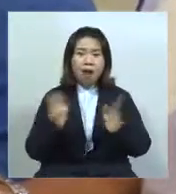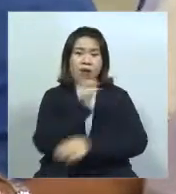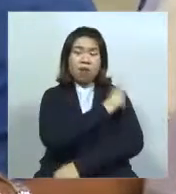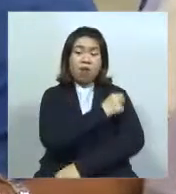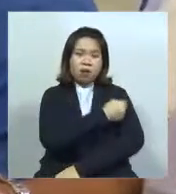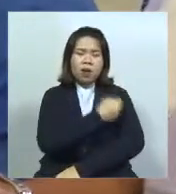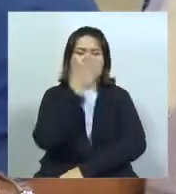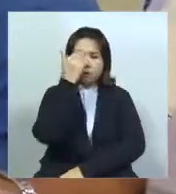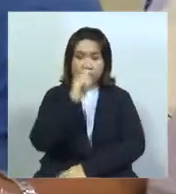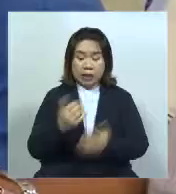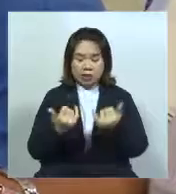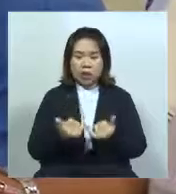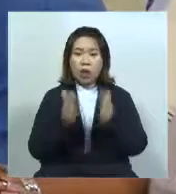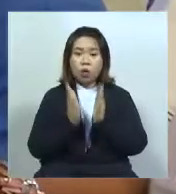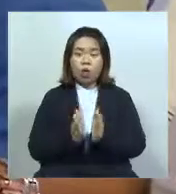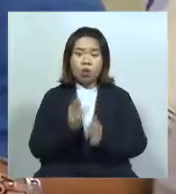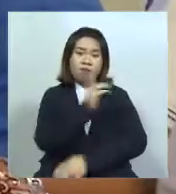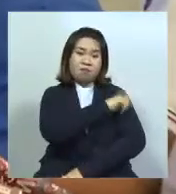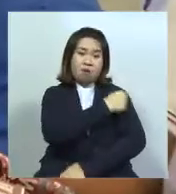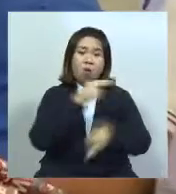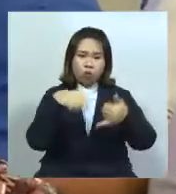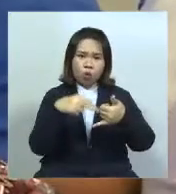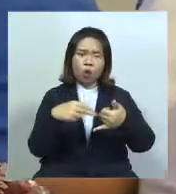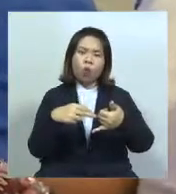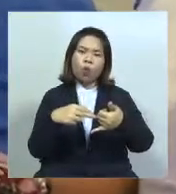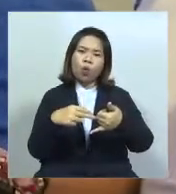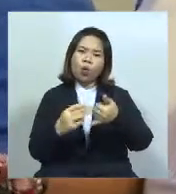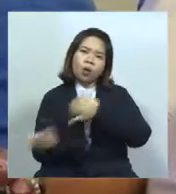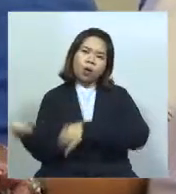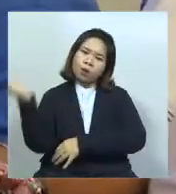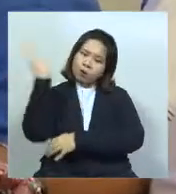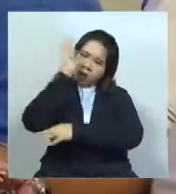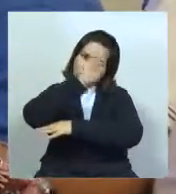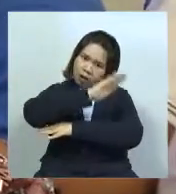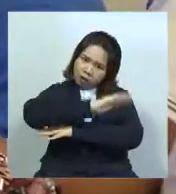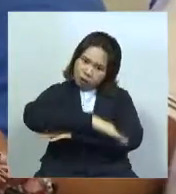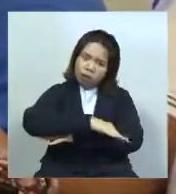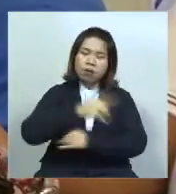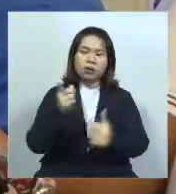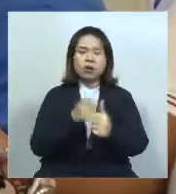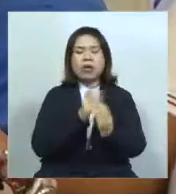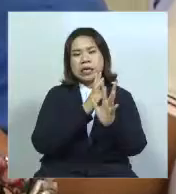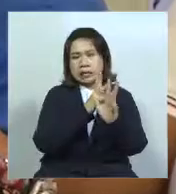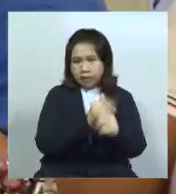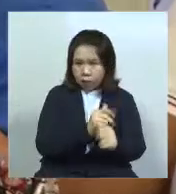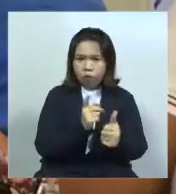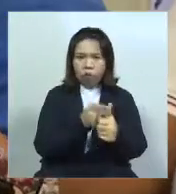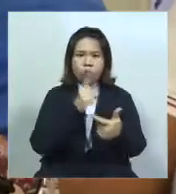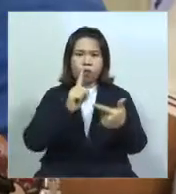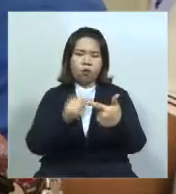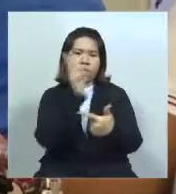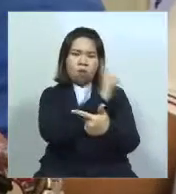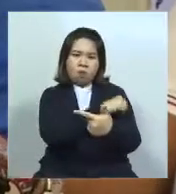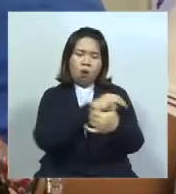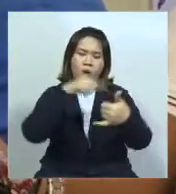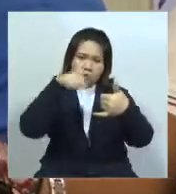าบาลเนื่องจากปัจจุบันผู้ป่วยที่เดินทางไปพบแพทย์ต้องใช้เวลานานในการรับบริการทั้งการรอคิวการพบแพทย์การ